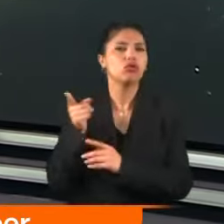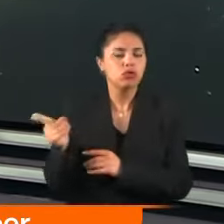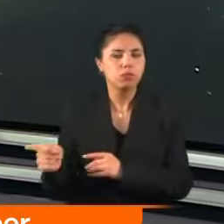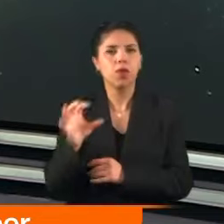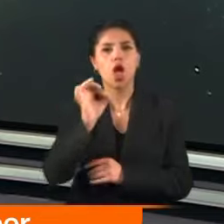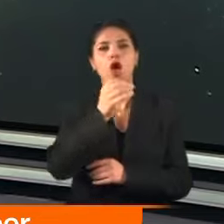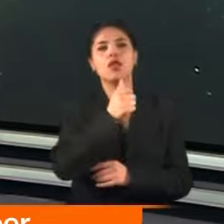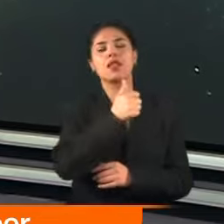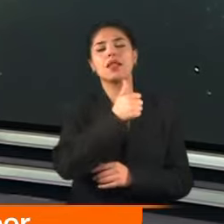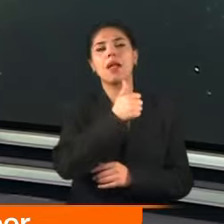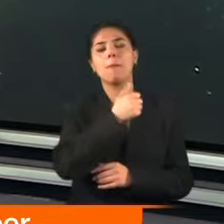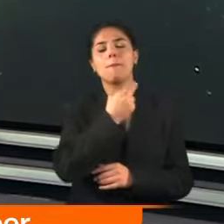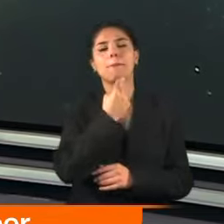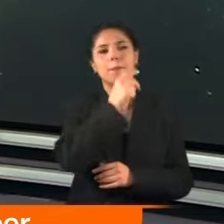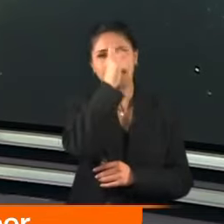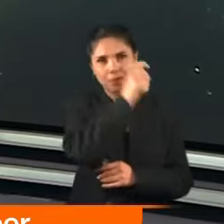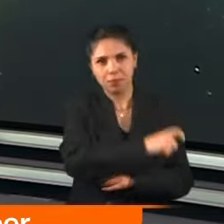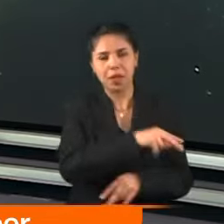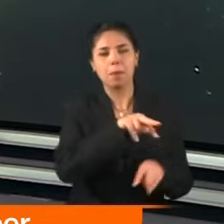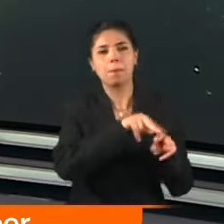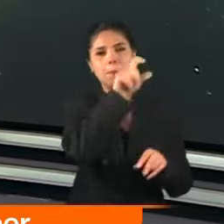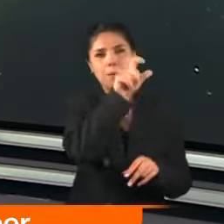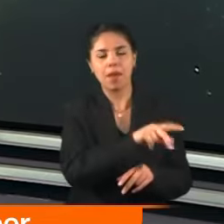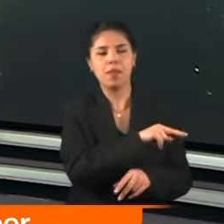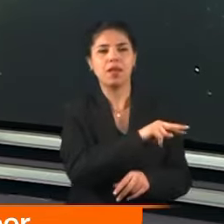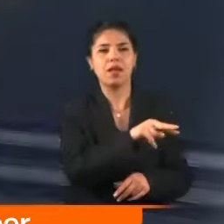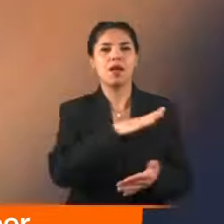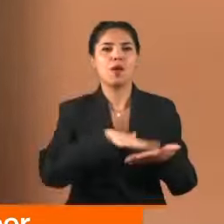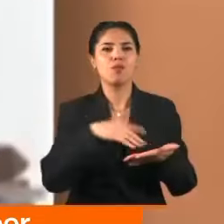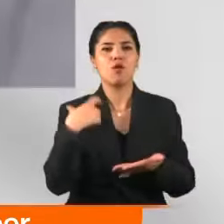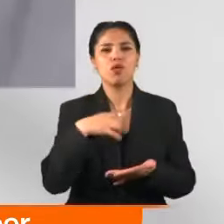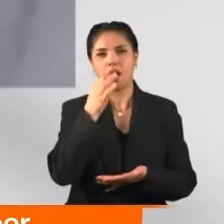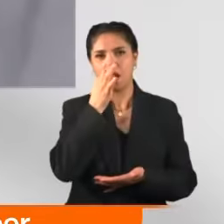Özlem Aktay ve Mehmet Şahin'in özel haberi.